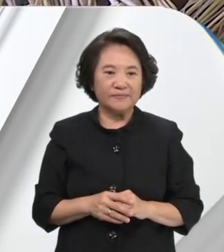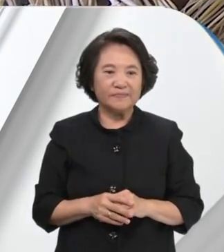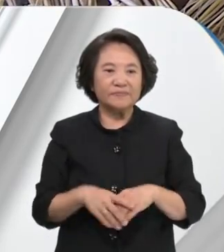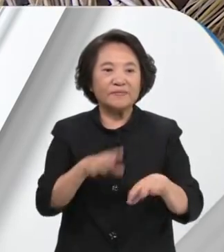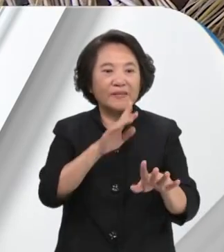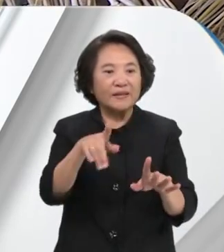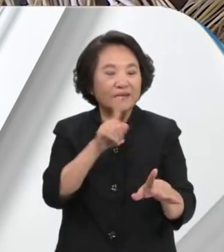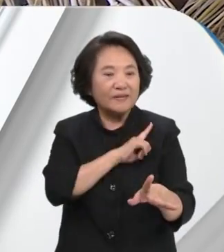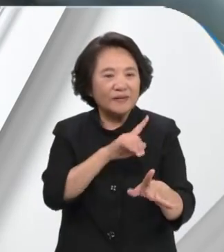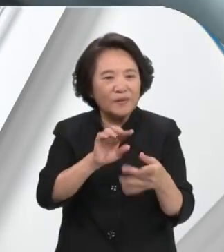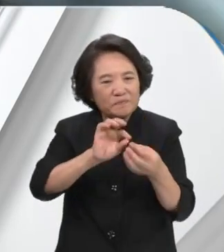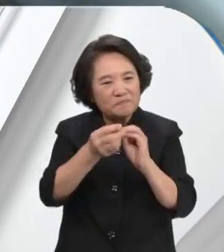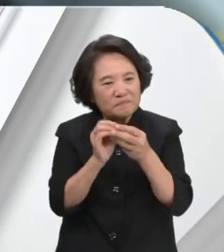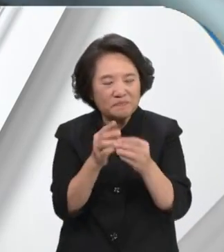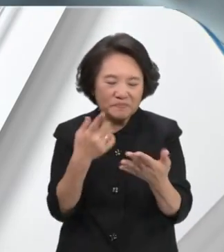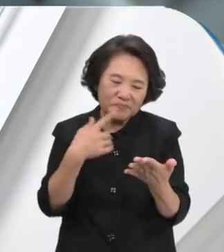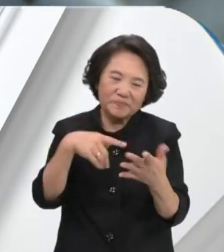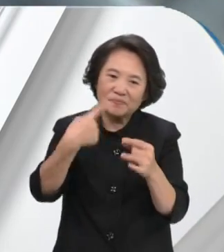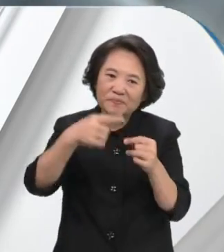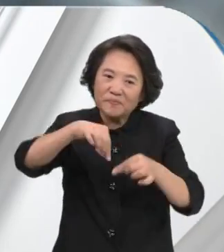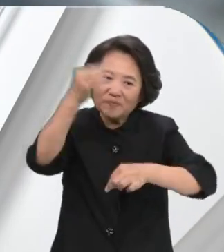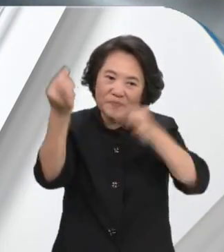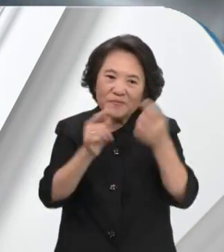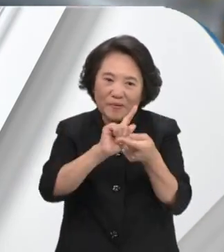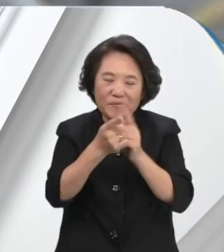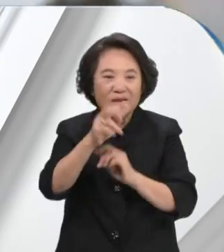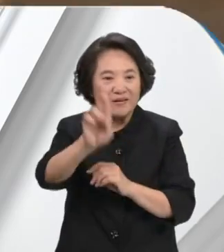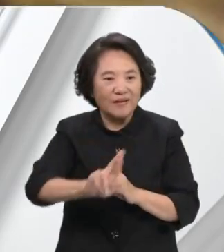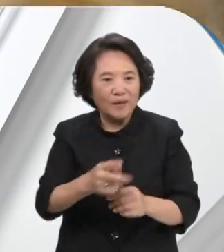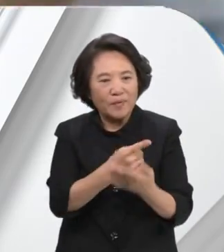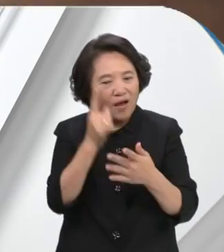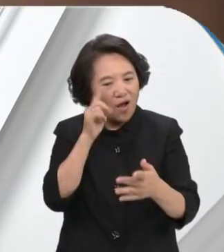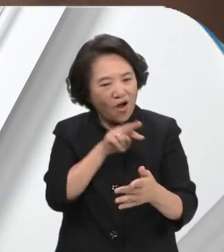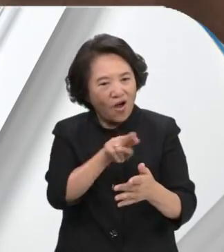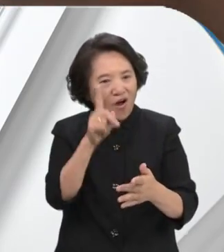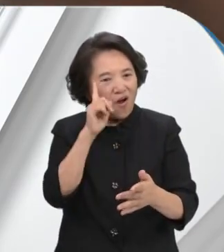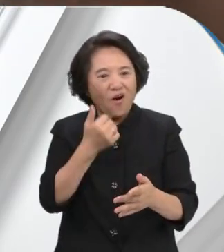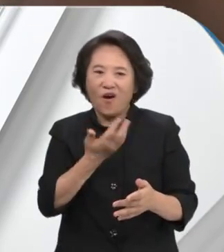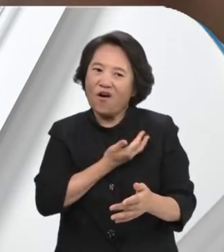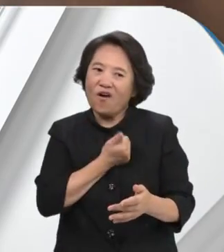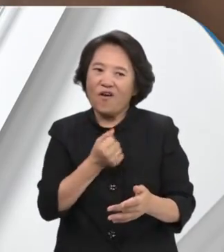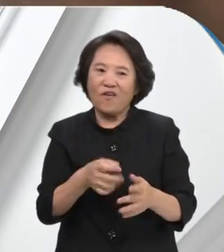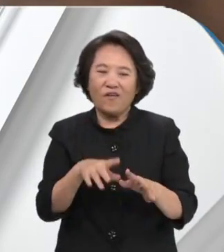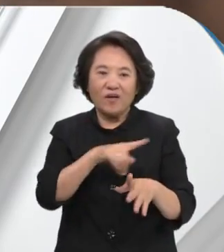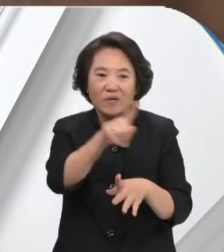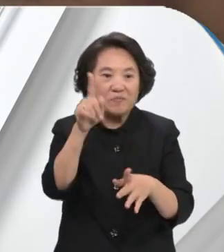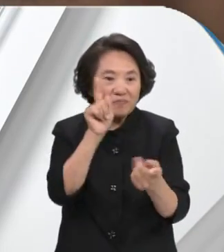阵时，家上个冬季做出来无关变，学生诶，特产因动蛮少。一开始诶，其实